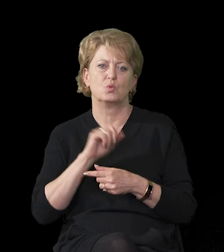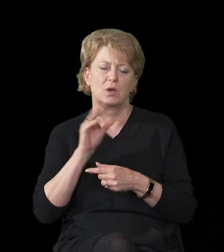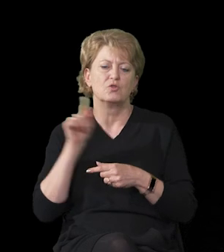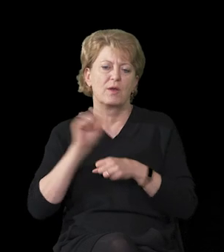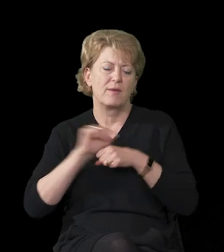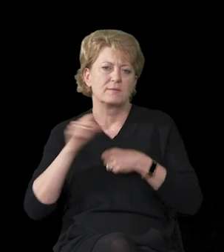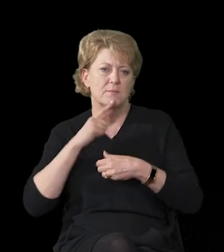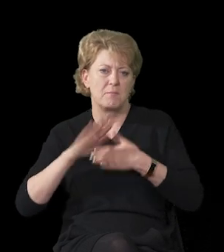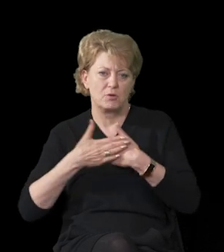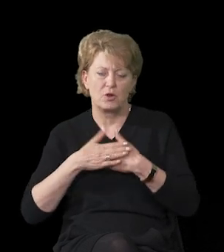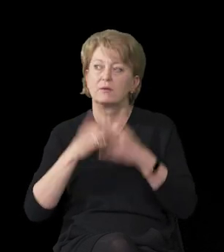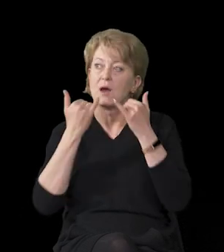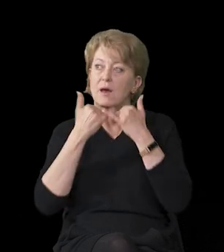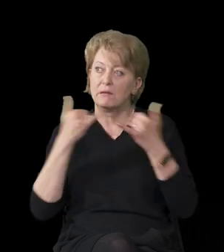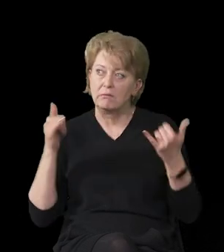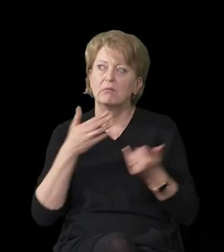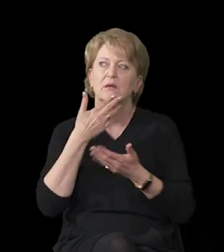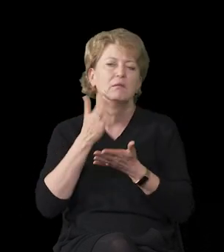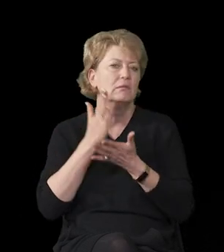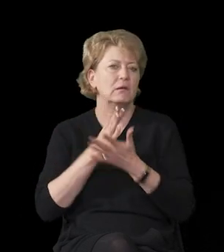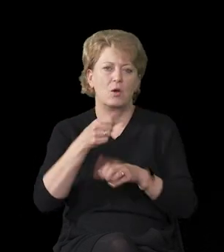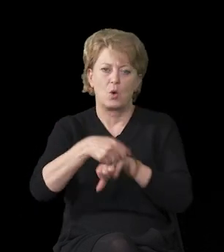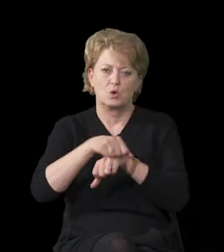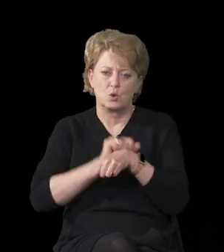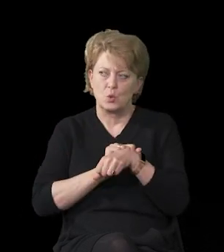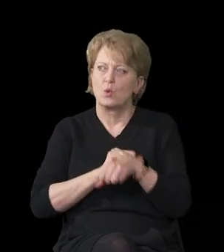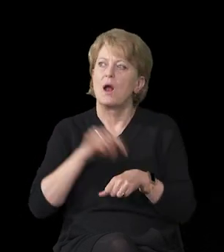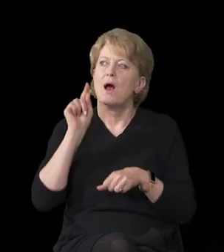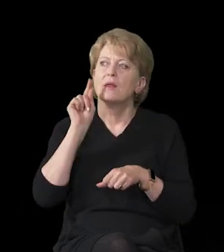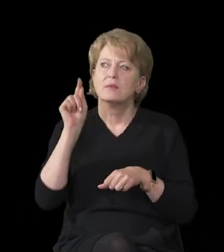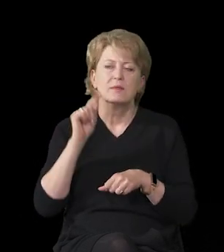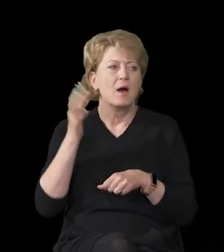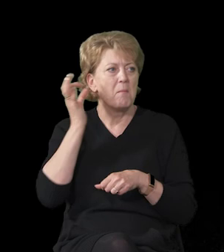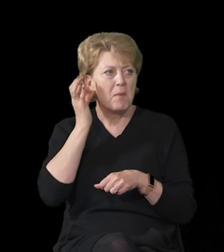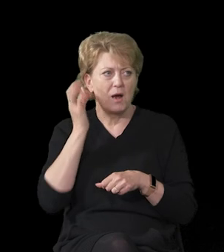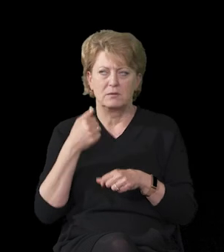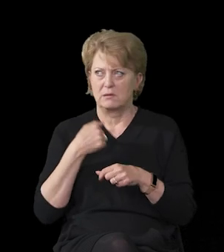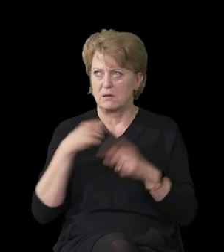być właśnie taka wykonana wyłącznie ze skóry, a ta pani w ogóle, ja ją spotkałem